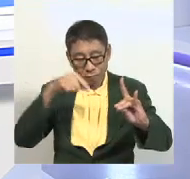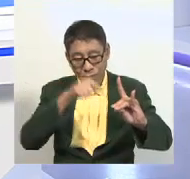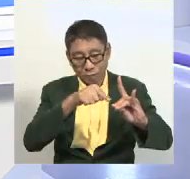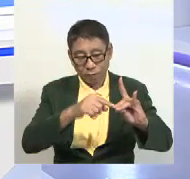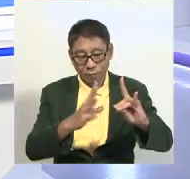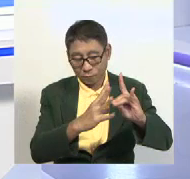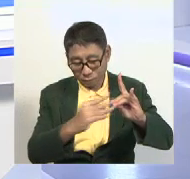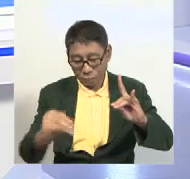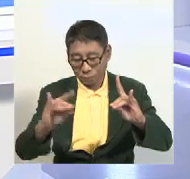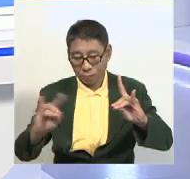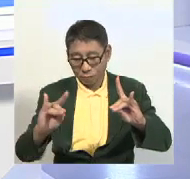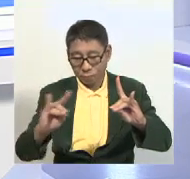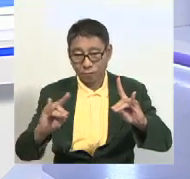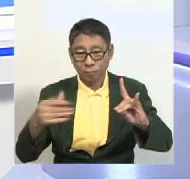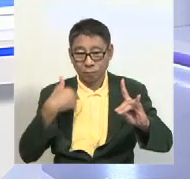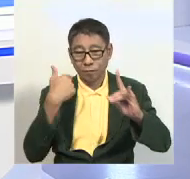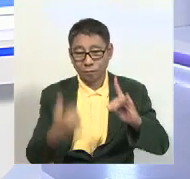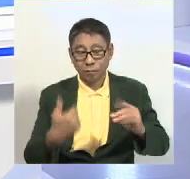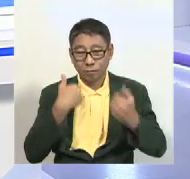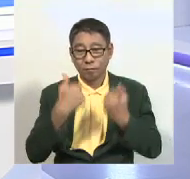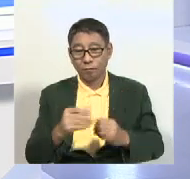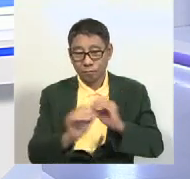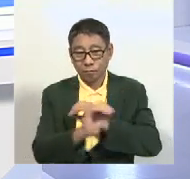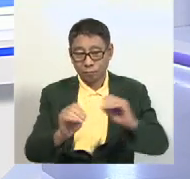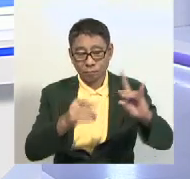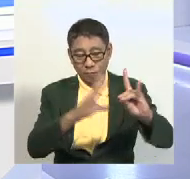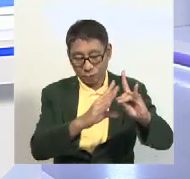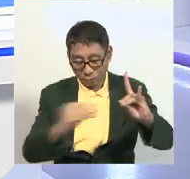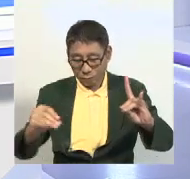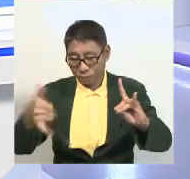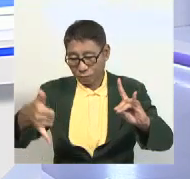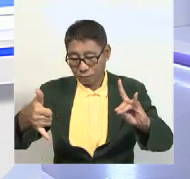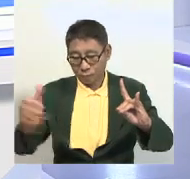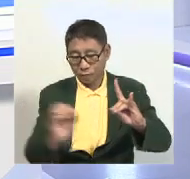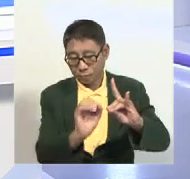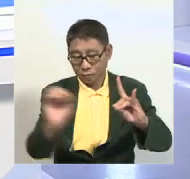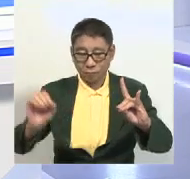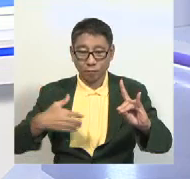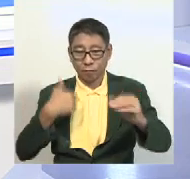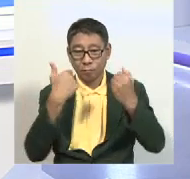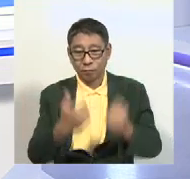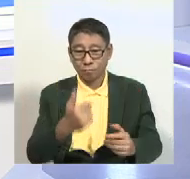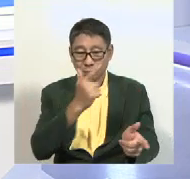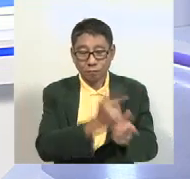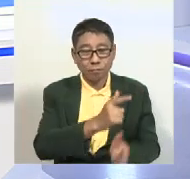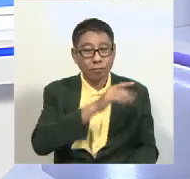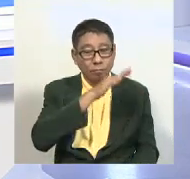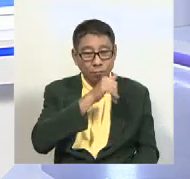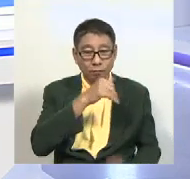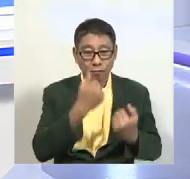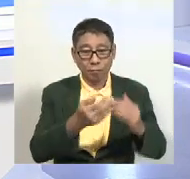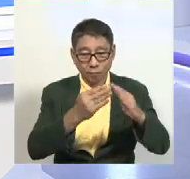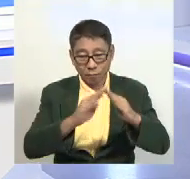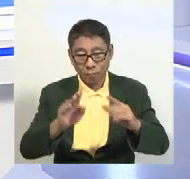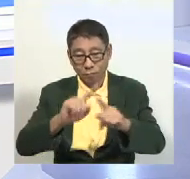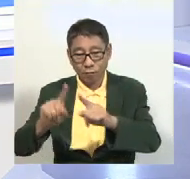ให้สัตว์ต่างๆเนี่ยตายเป็นจำนวนมากแต่ว่าเป็นโรคที่ไม่ติดต่อไปสู่คนแต่สำหรับคุณผู้ชมที่เลี้ยงหมูอยู่เป็นผู้ประกอบ